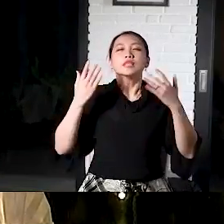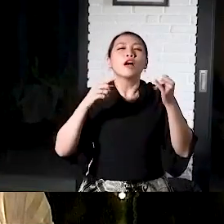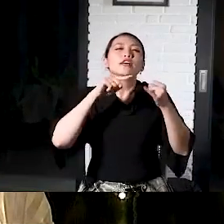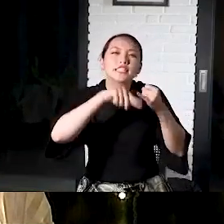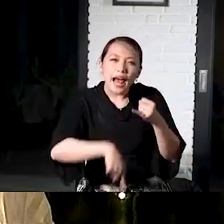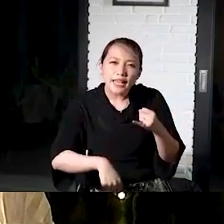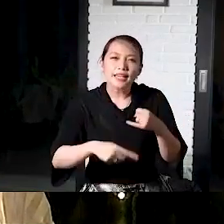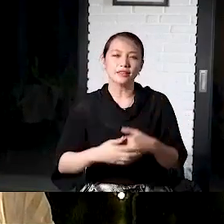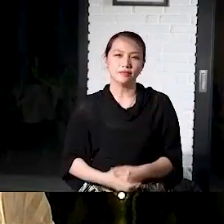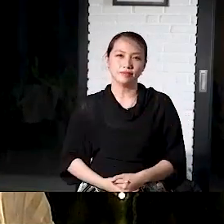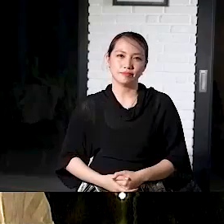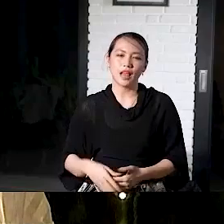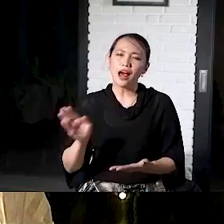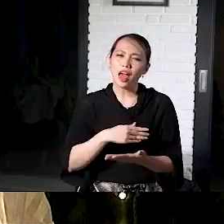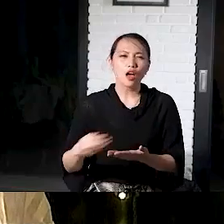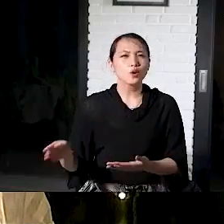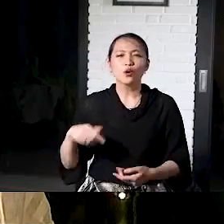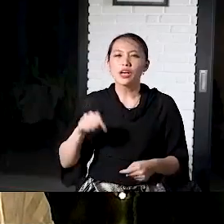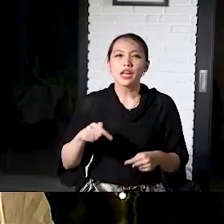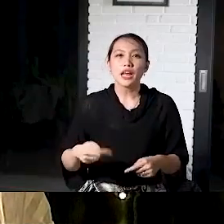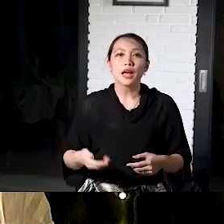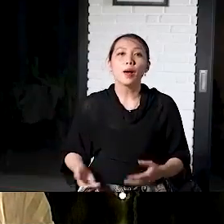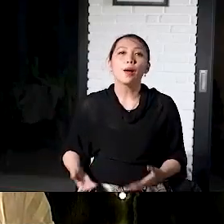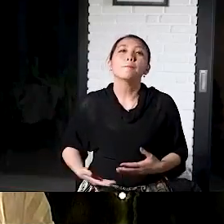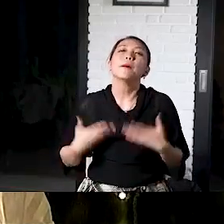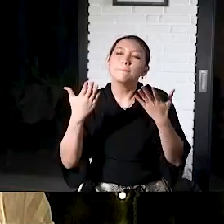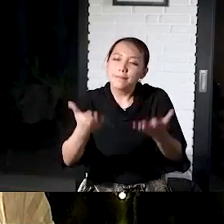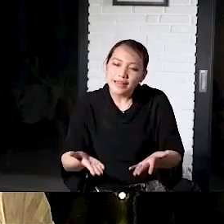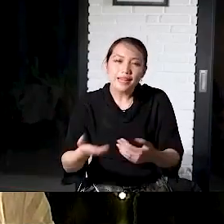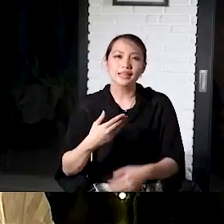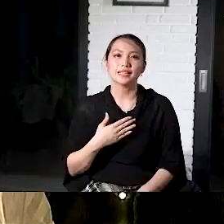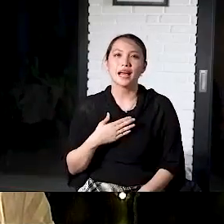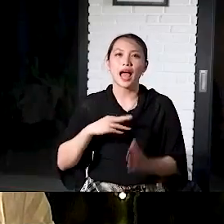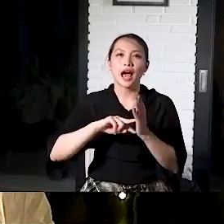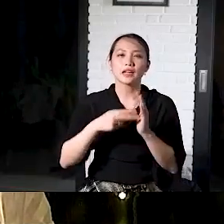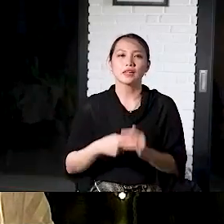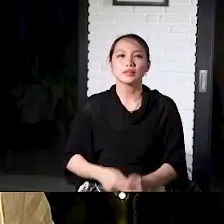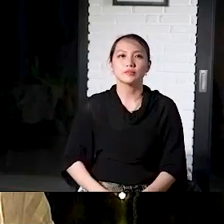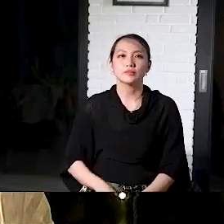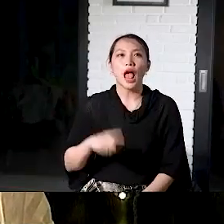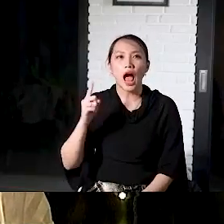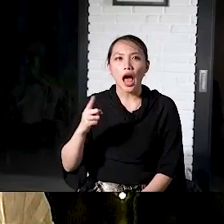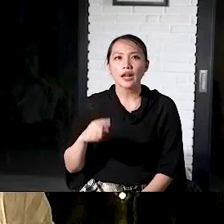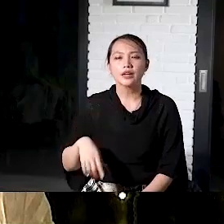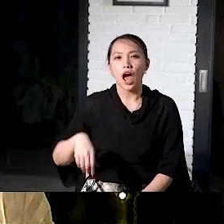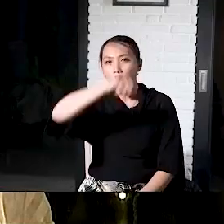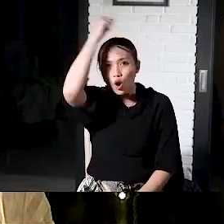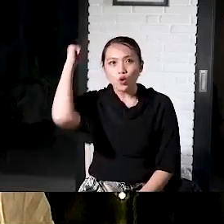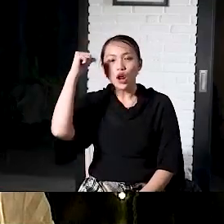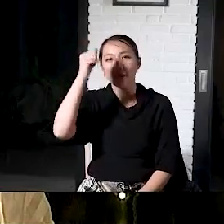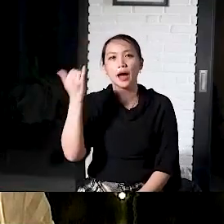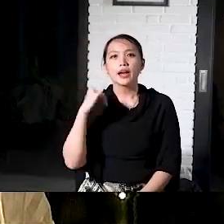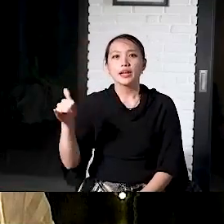lagu ini memberi arti 这首歌 bagi saya 给我一个慎重的意义 ada urapan yang diturunkan dari mama saya setelah mama